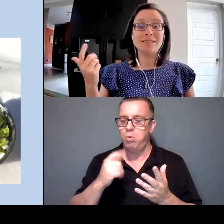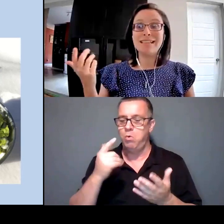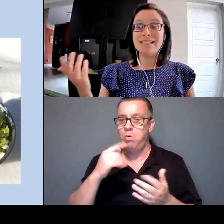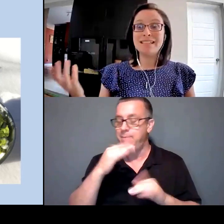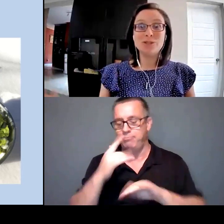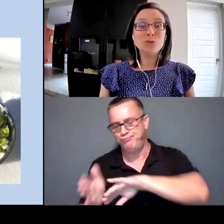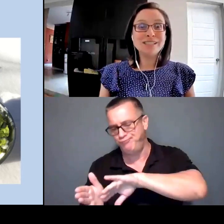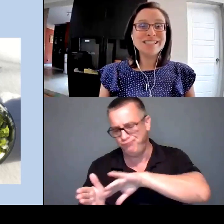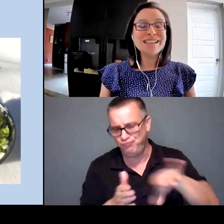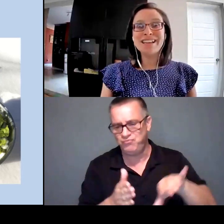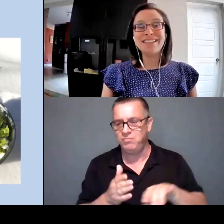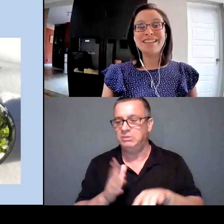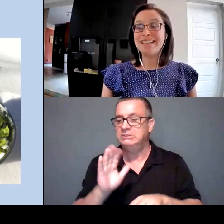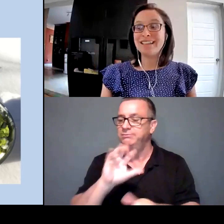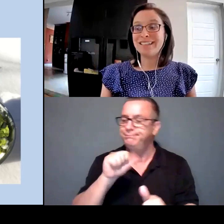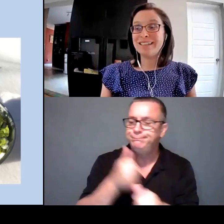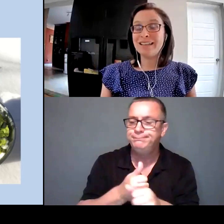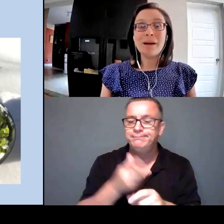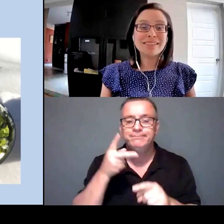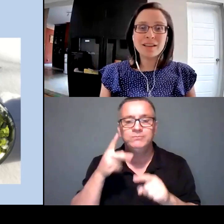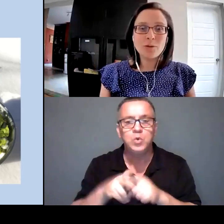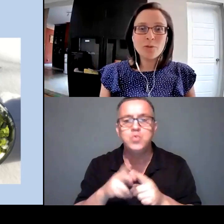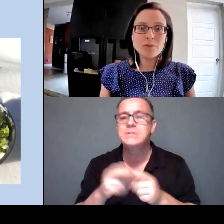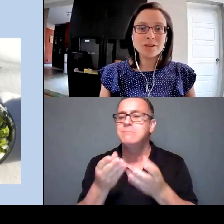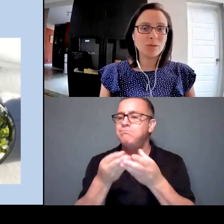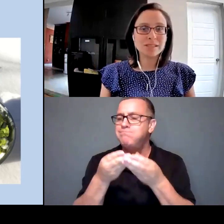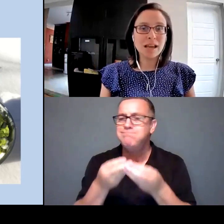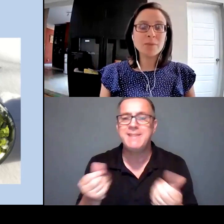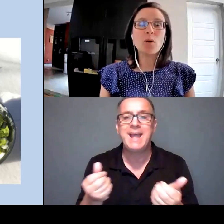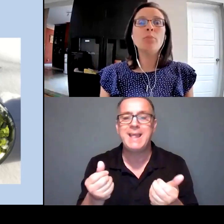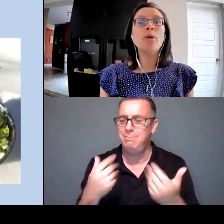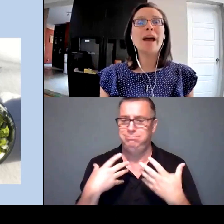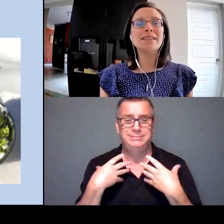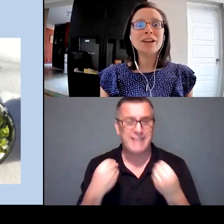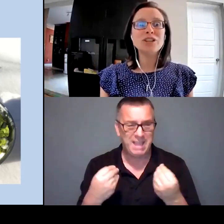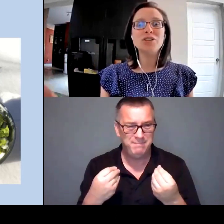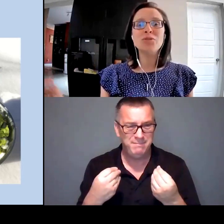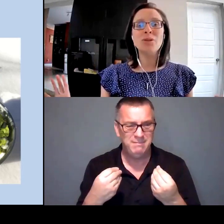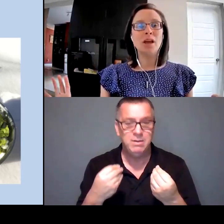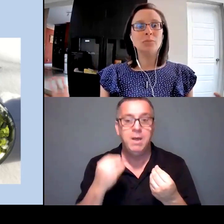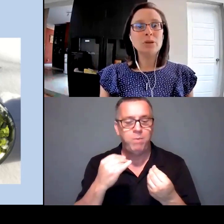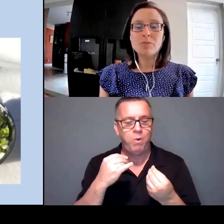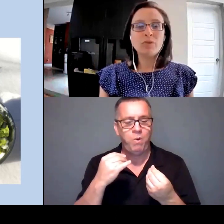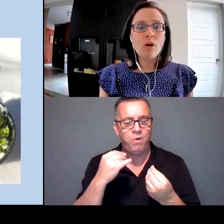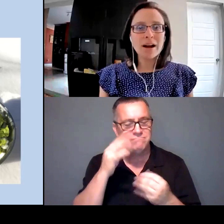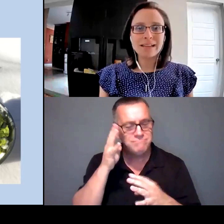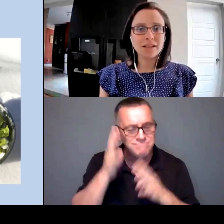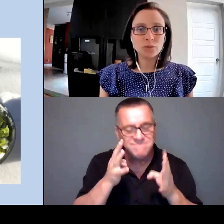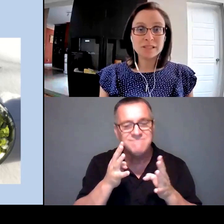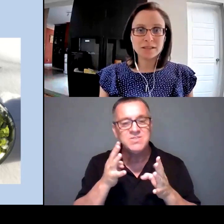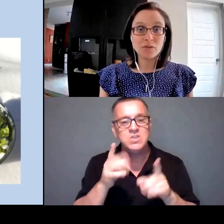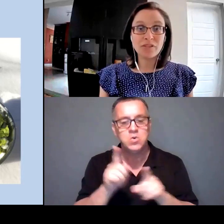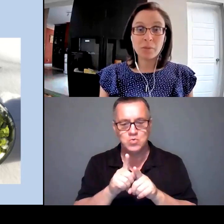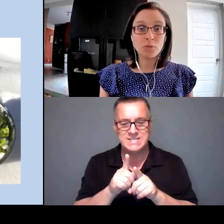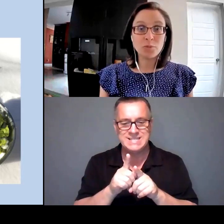avec des outils, des matériaux qui sont simples. On peut être ingénieux, puis pouvoir étendre